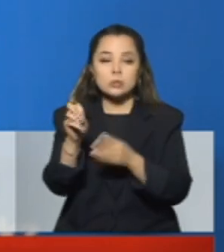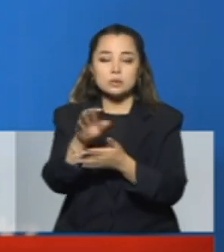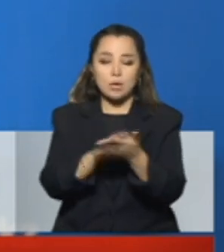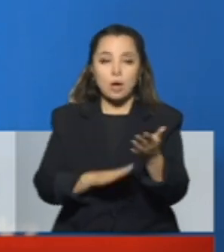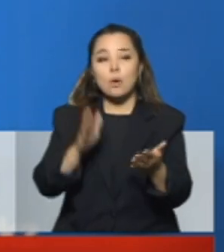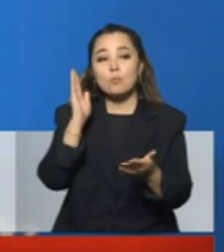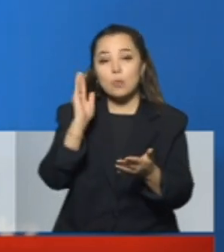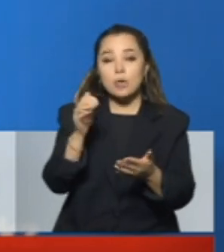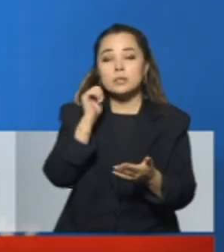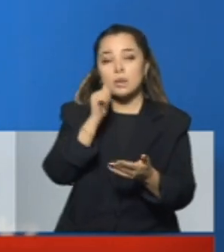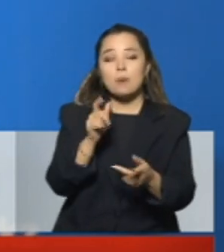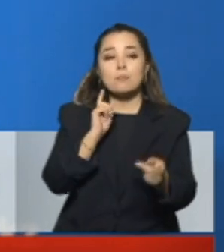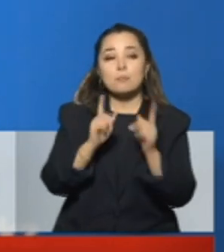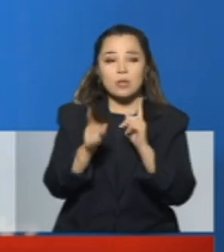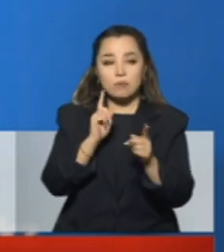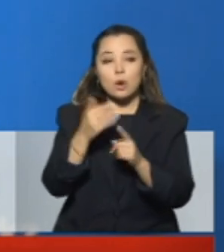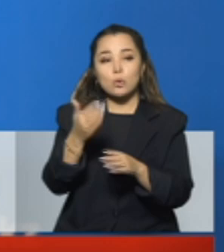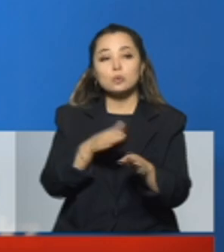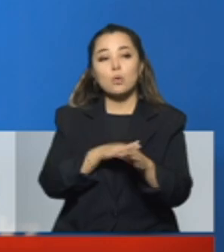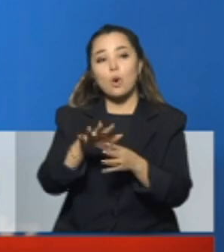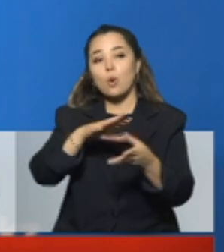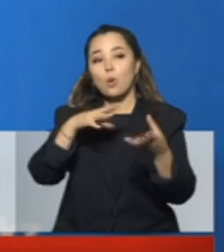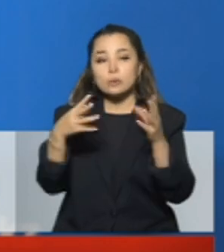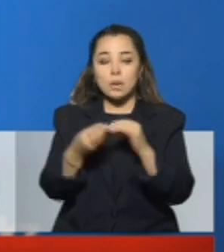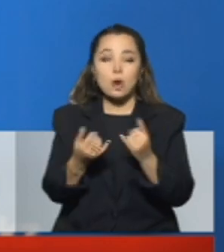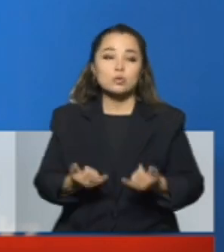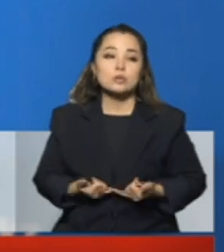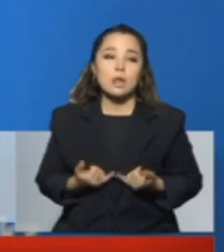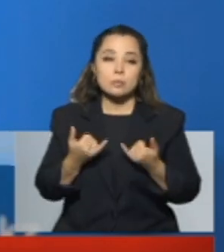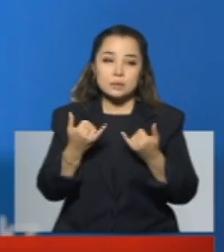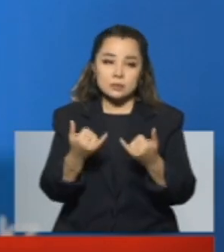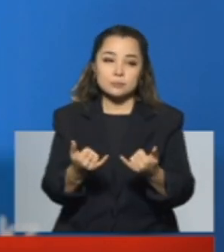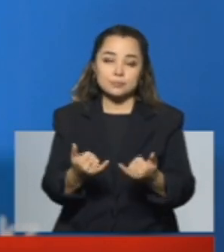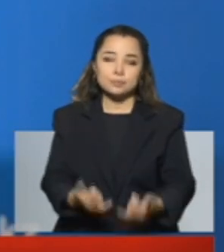жалғастырамыз. Ертеңгі брифингте оның толық қорытындысын ұсынамыз.